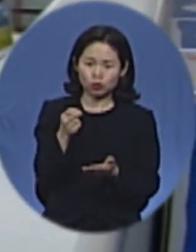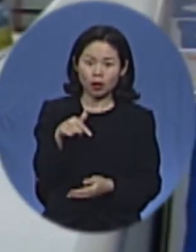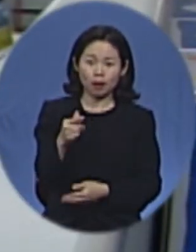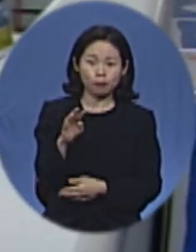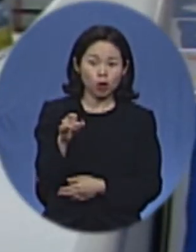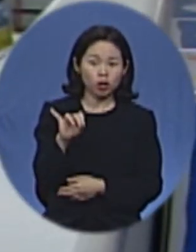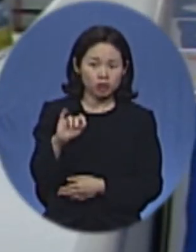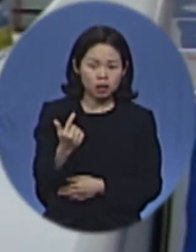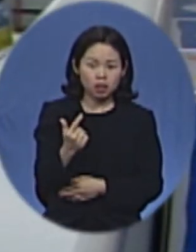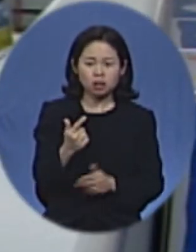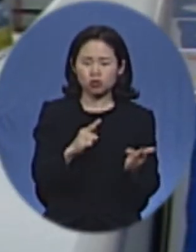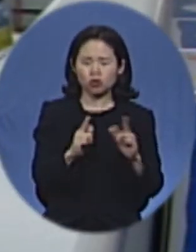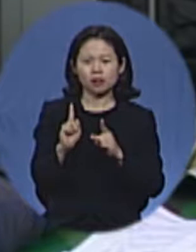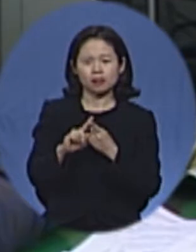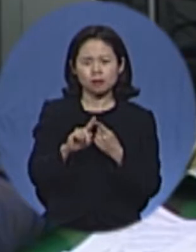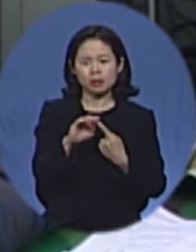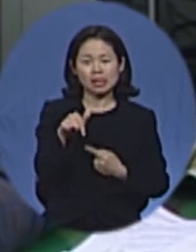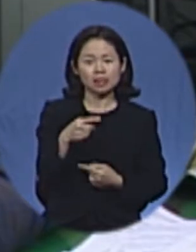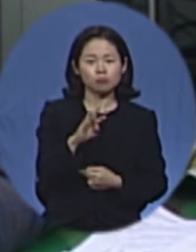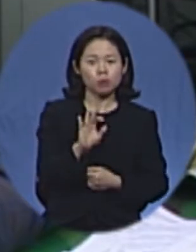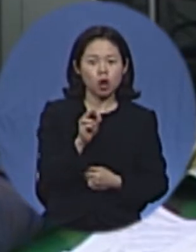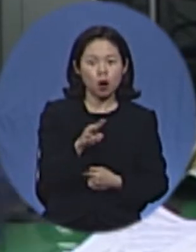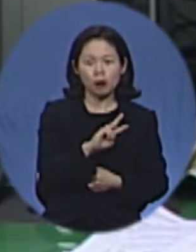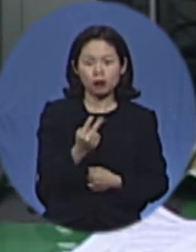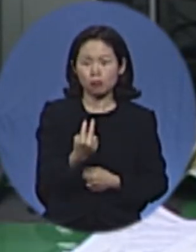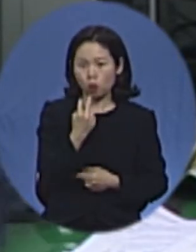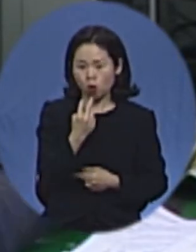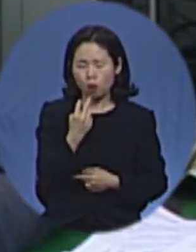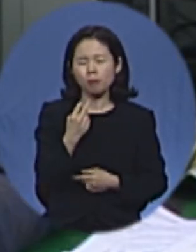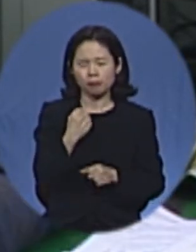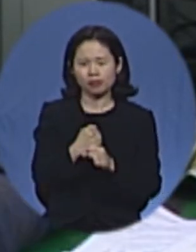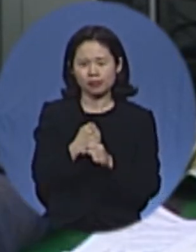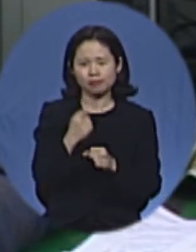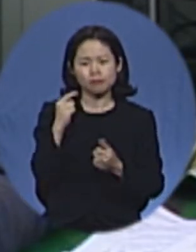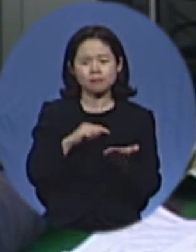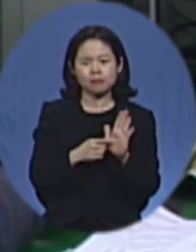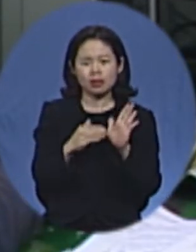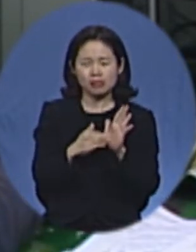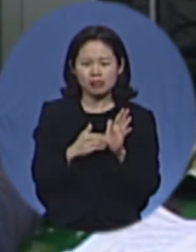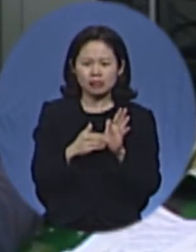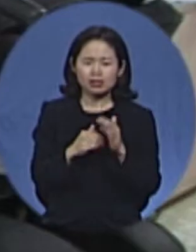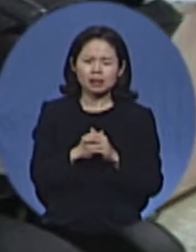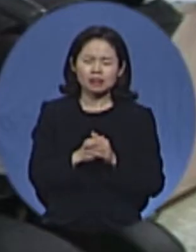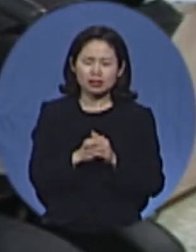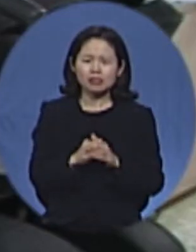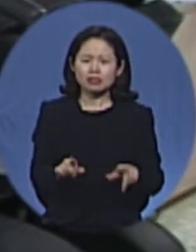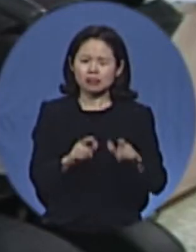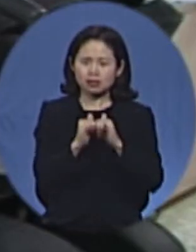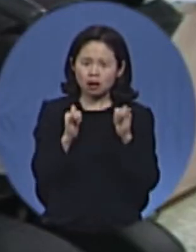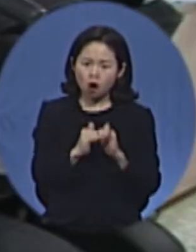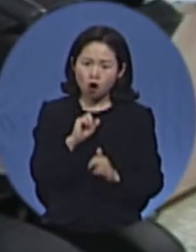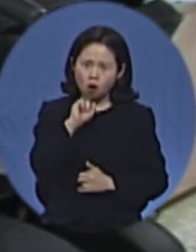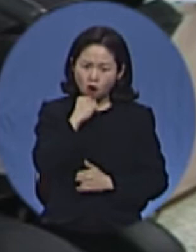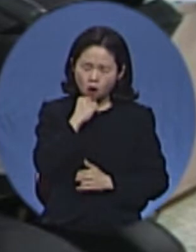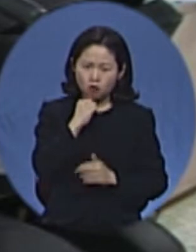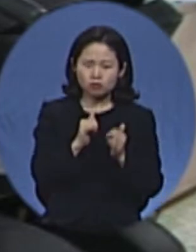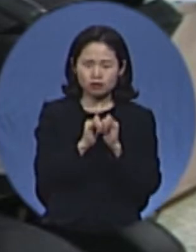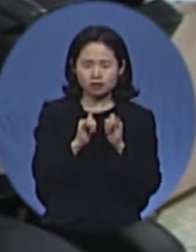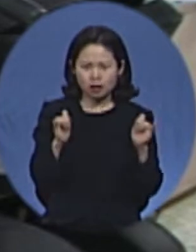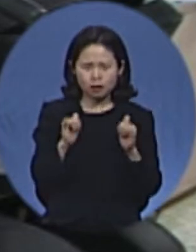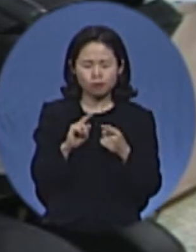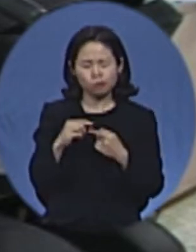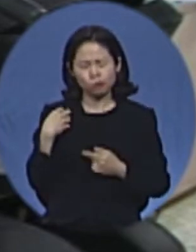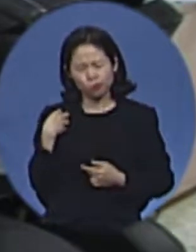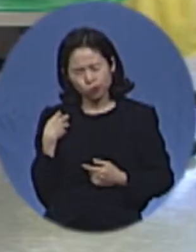비급여를 실질적으로 해소하기로 했습니다. 특히 복지부는 사회적 취약계층에 대한 필수적 의료비 부담을 대폭 경감하는